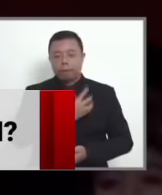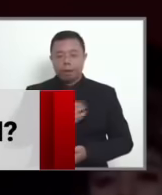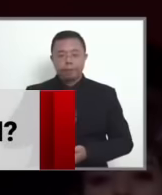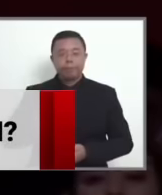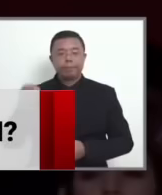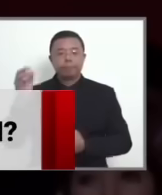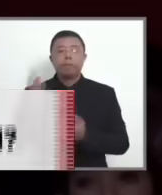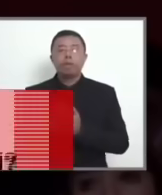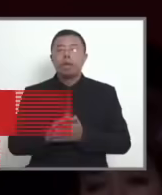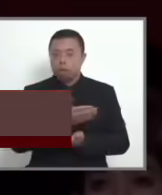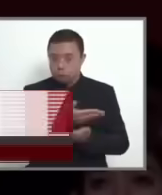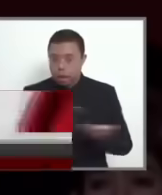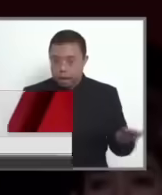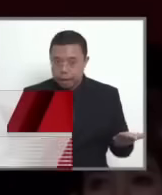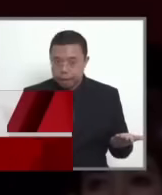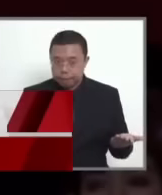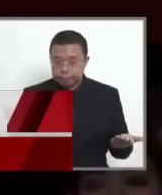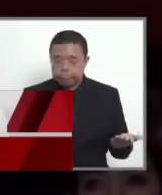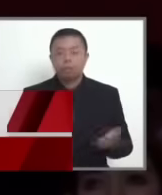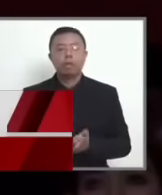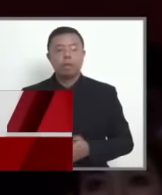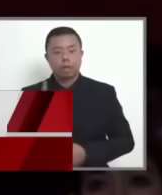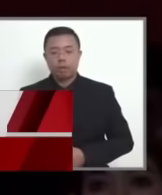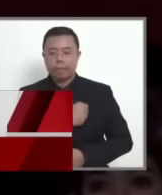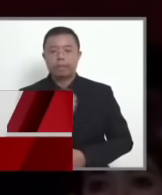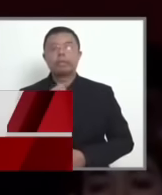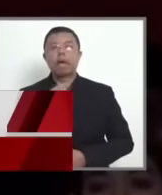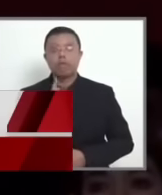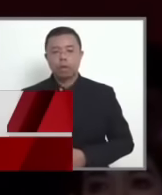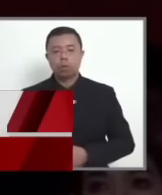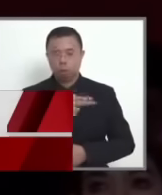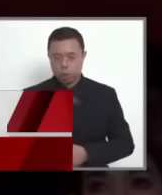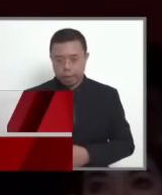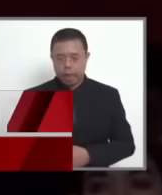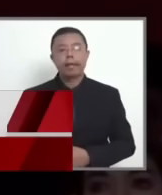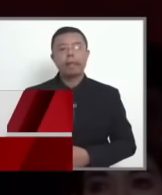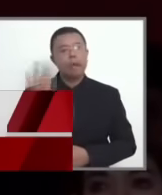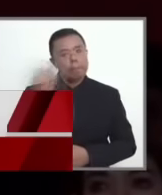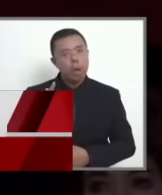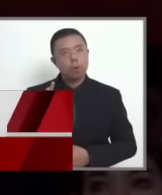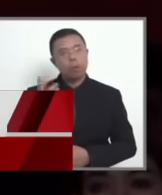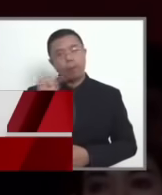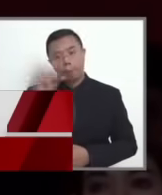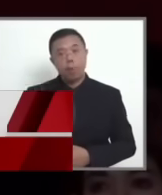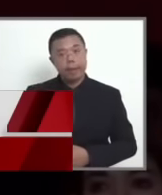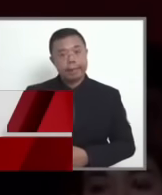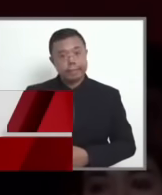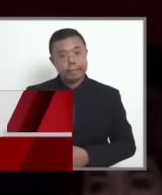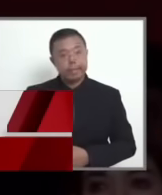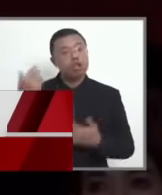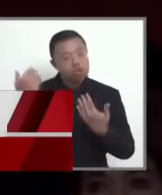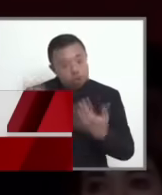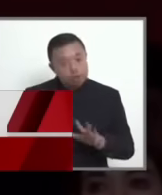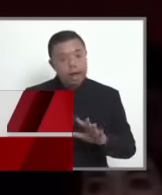Saudara-saudara sebangsa dan setanah air, kita baru saja beberapa bulan ini